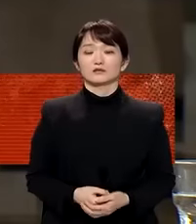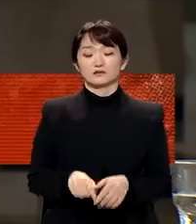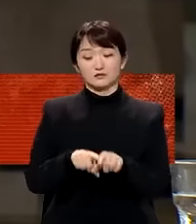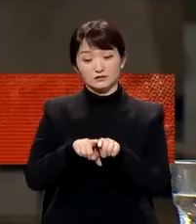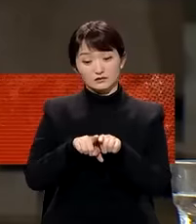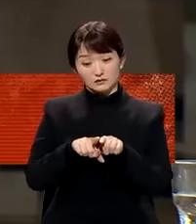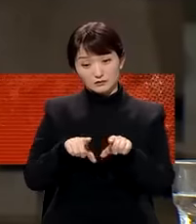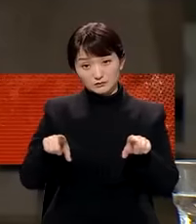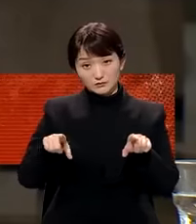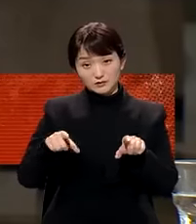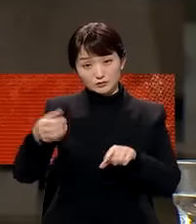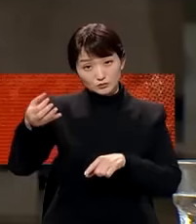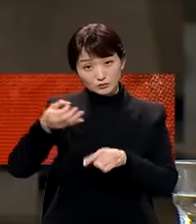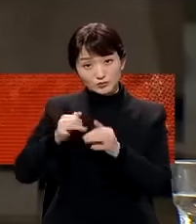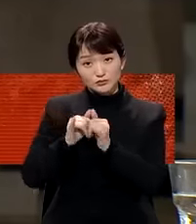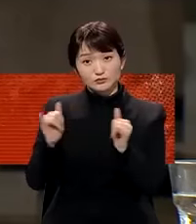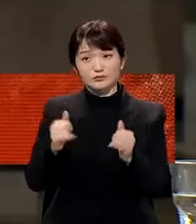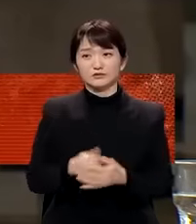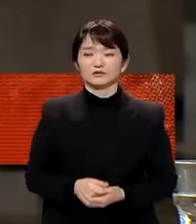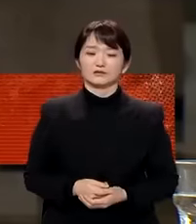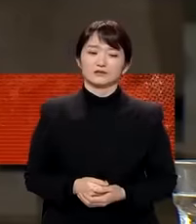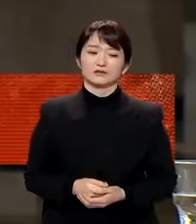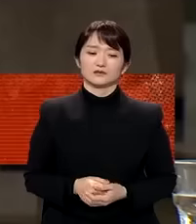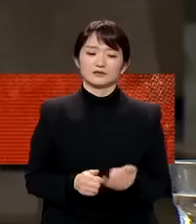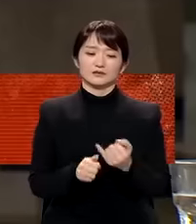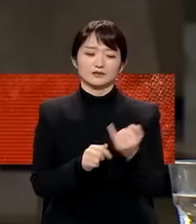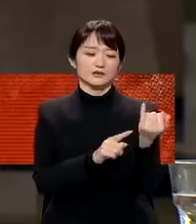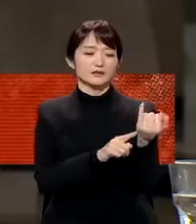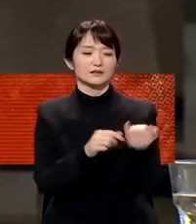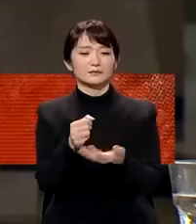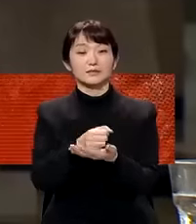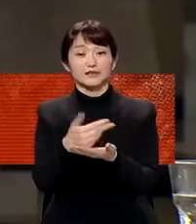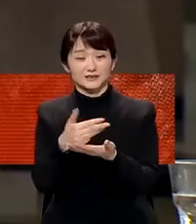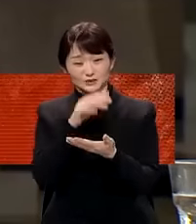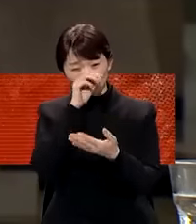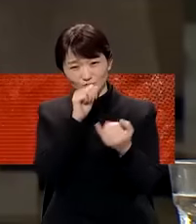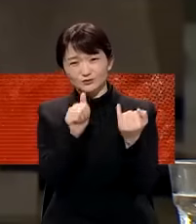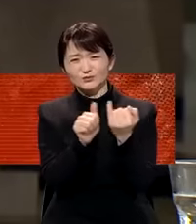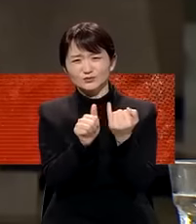시청자분들 같은 경우는 참 그 팔자 좋은 부부구속